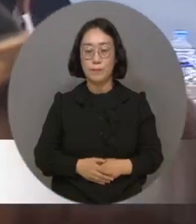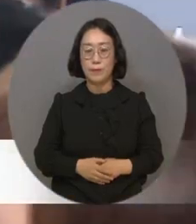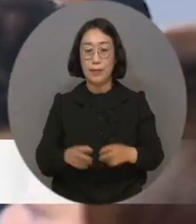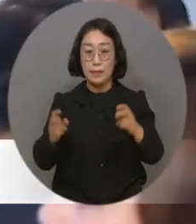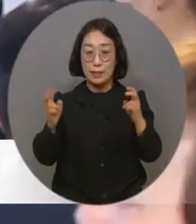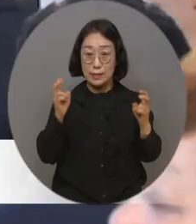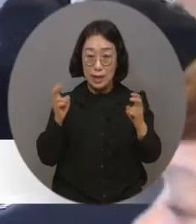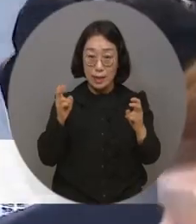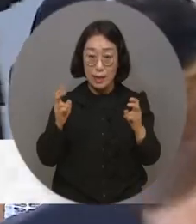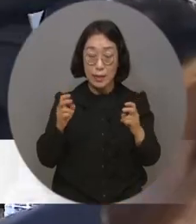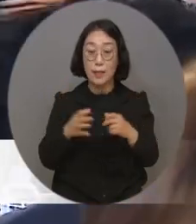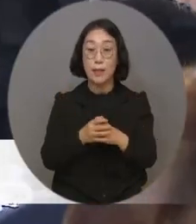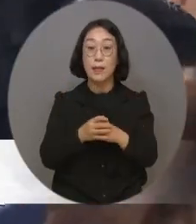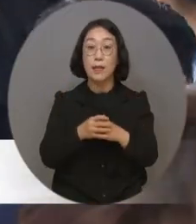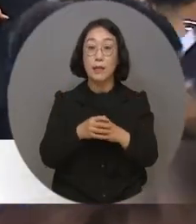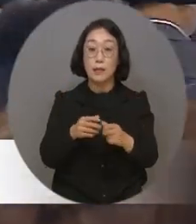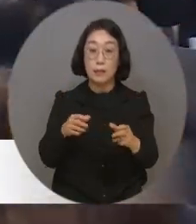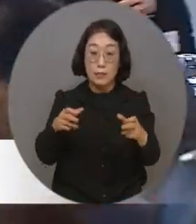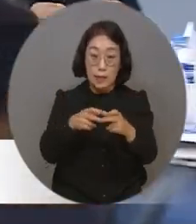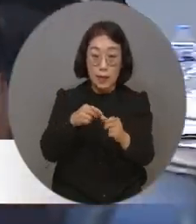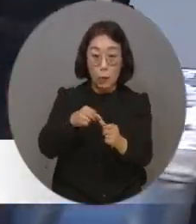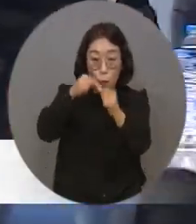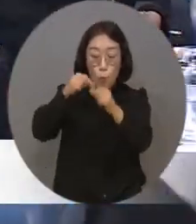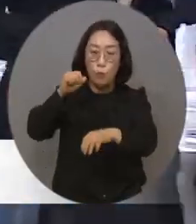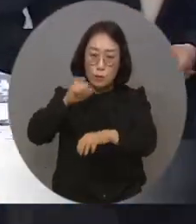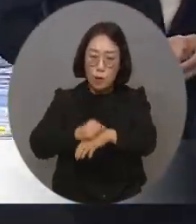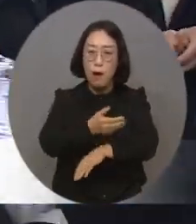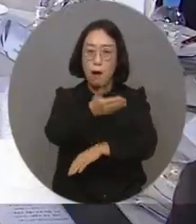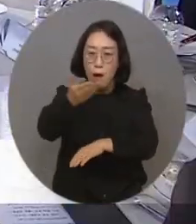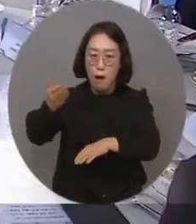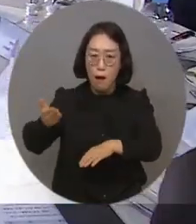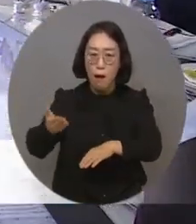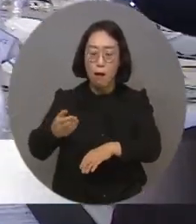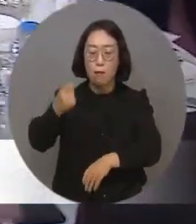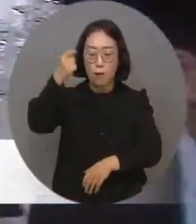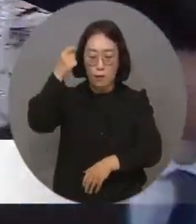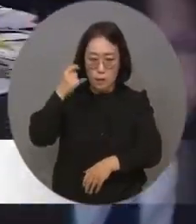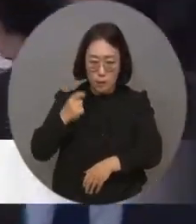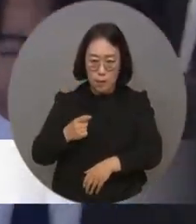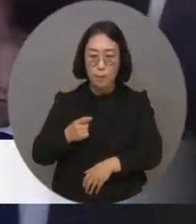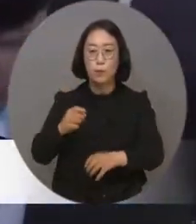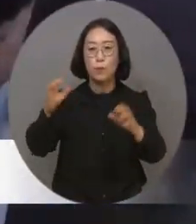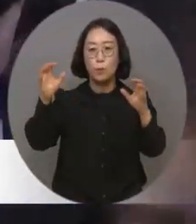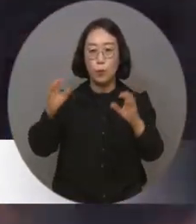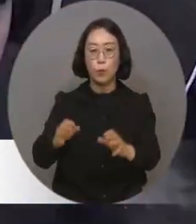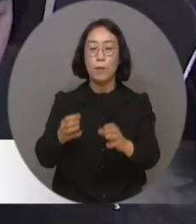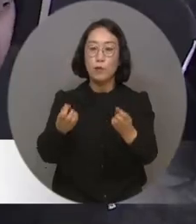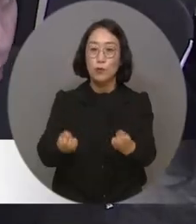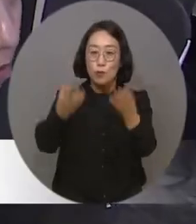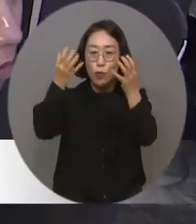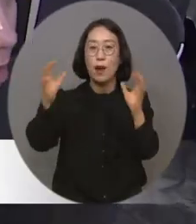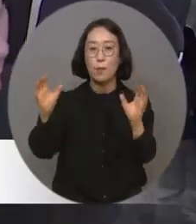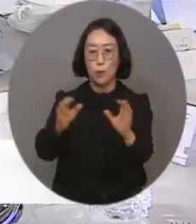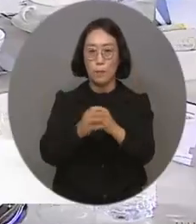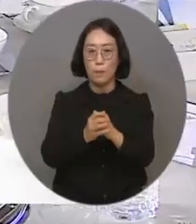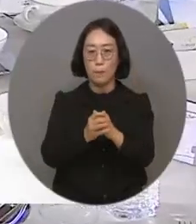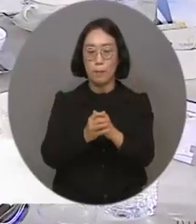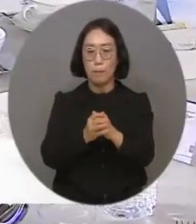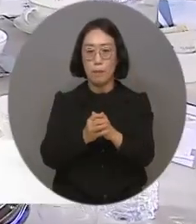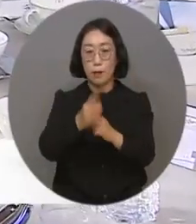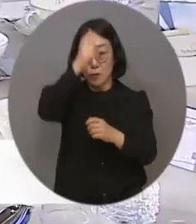장애인 고용의 의미를 되새기는 뜻깊은 자리가 열렸습니다. 지난 13일 고용노동부가